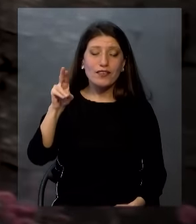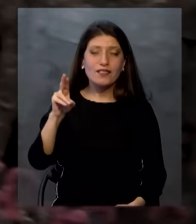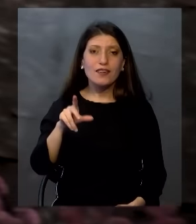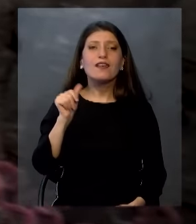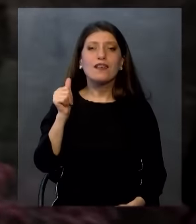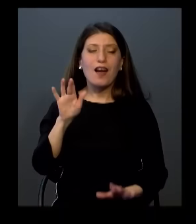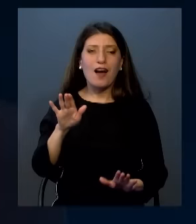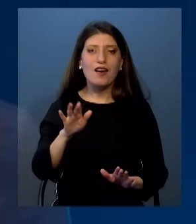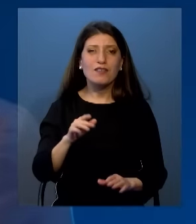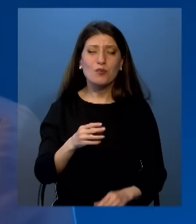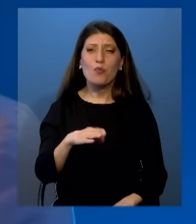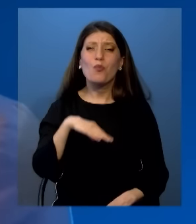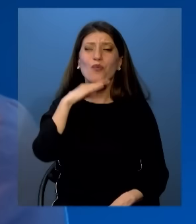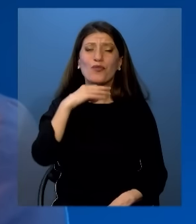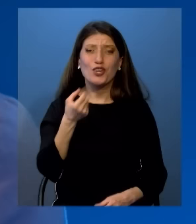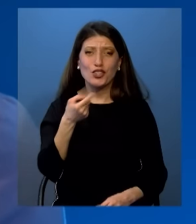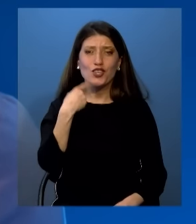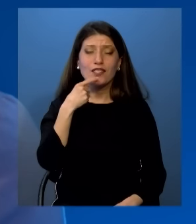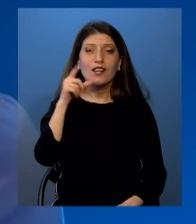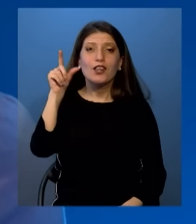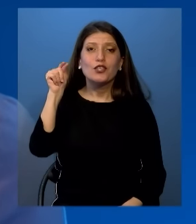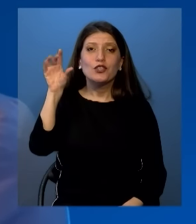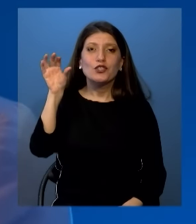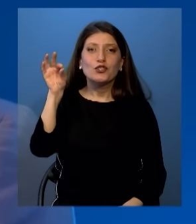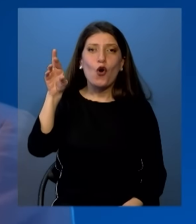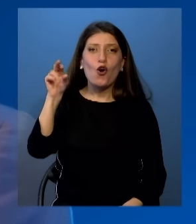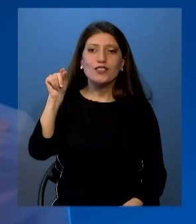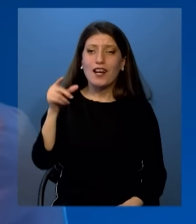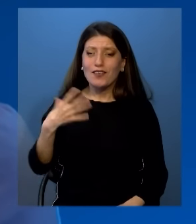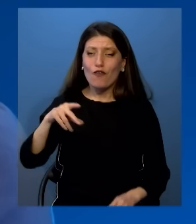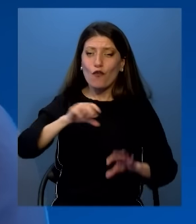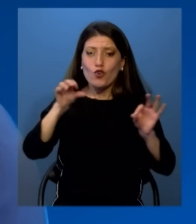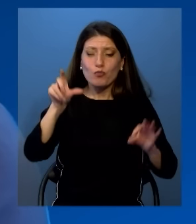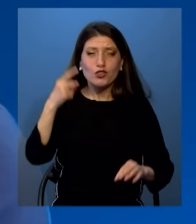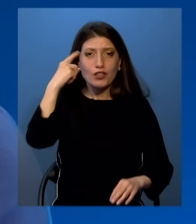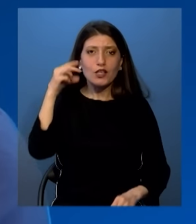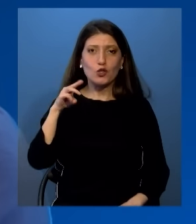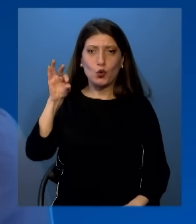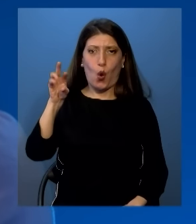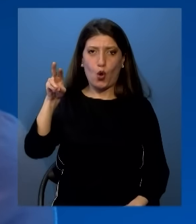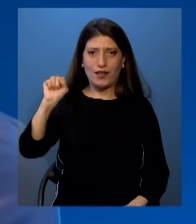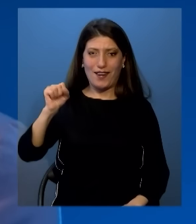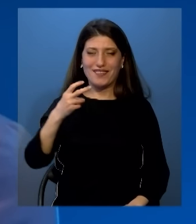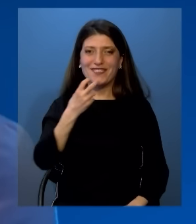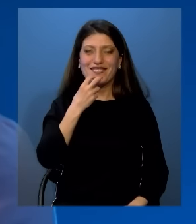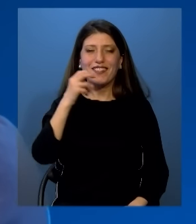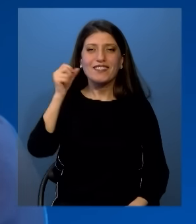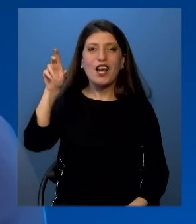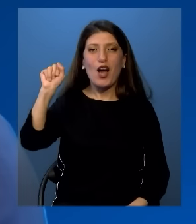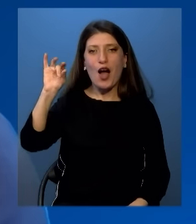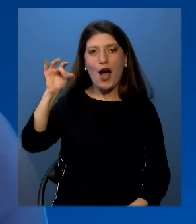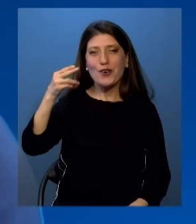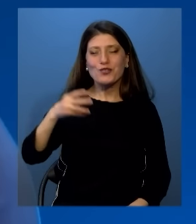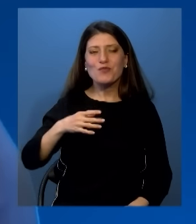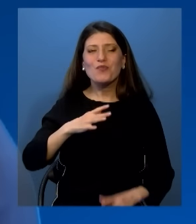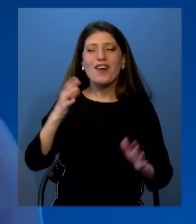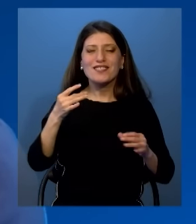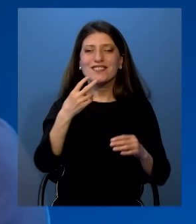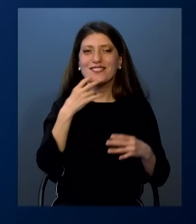«Լավ, խրեք ծյոծյա-ծյոծյա արա, ստեղ ոչ մինը գիտում չի վեր, ես ծյոծյայում»։ Ծիծաղեց Հարութը, բարձր